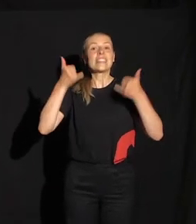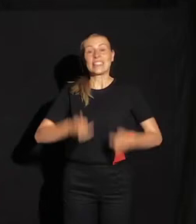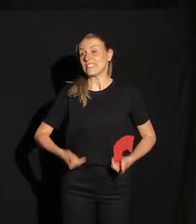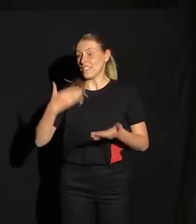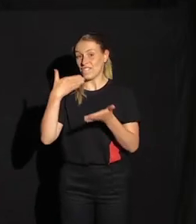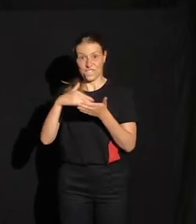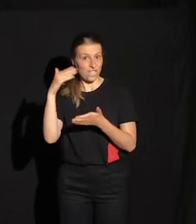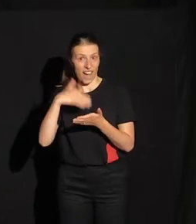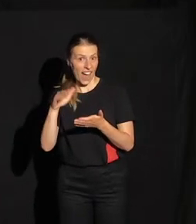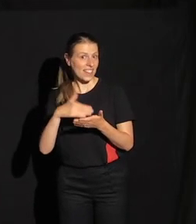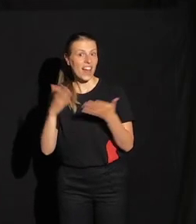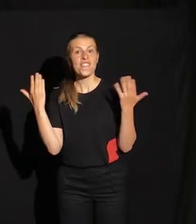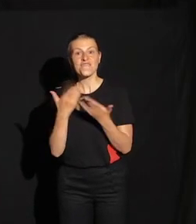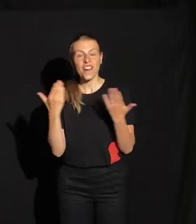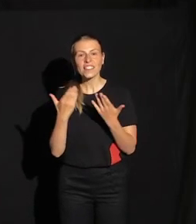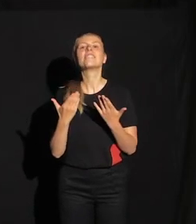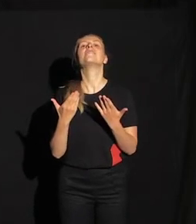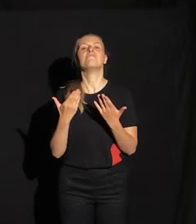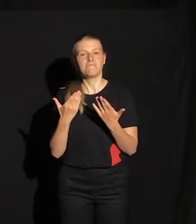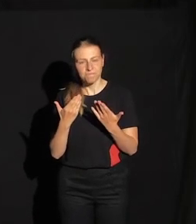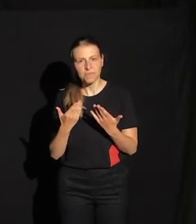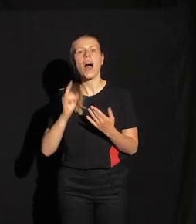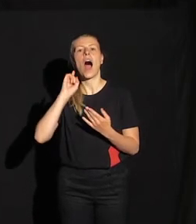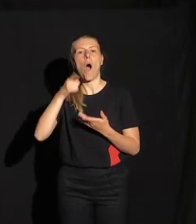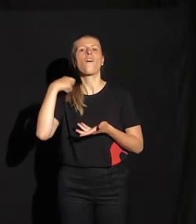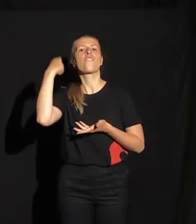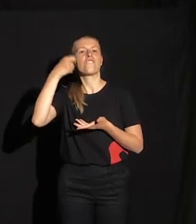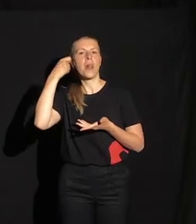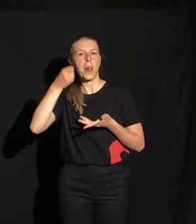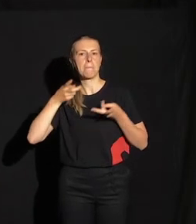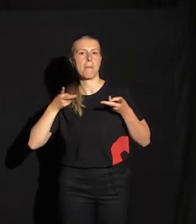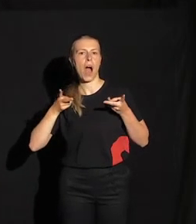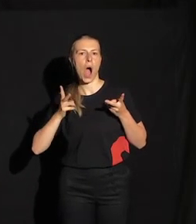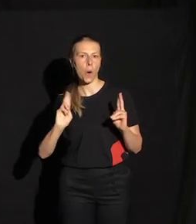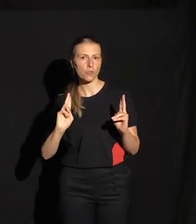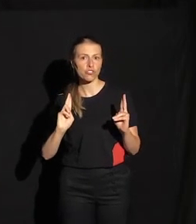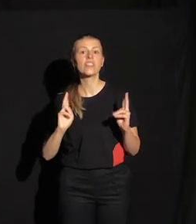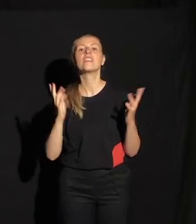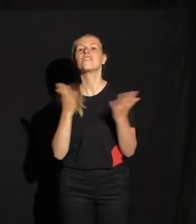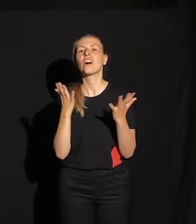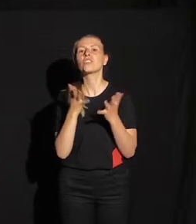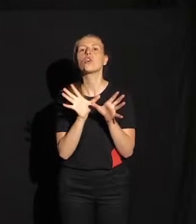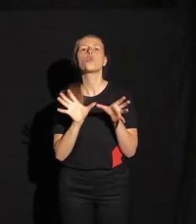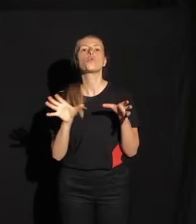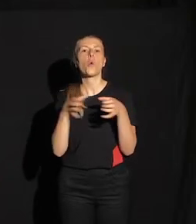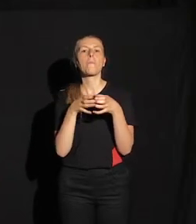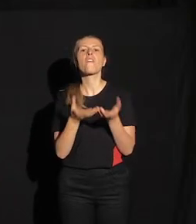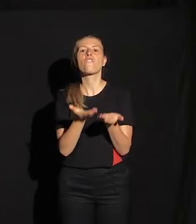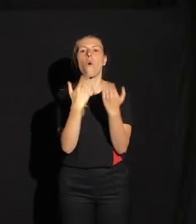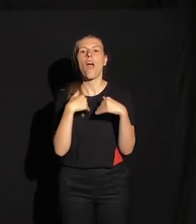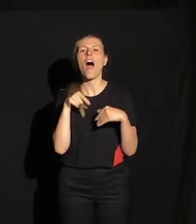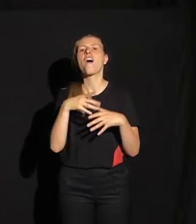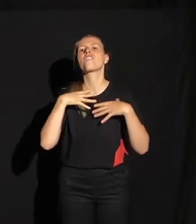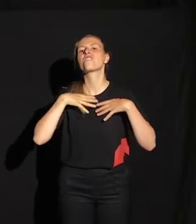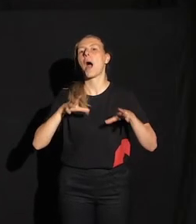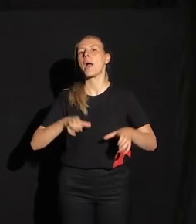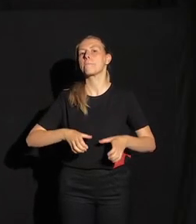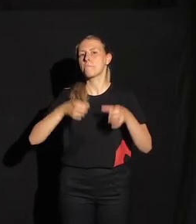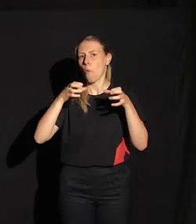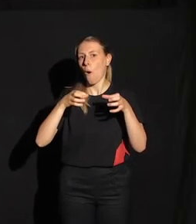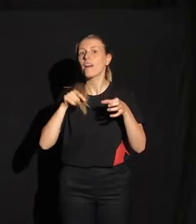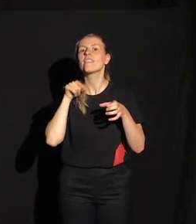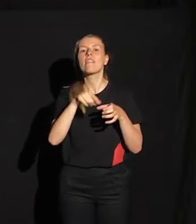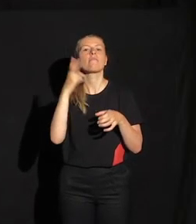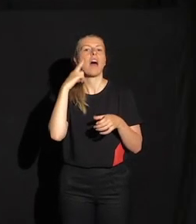mit einem Ausschnitt aus einem Film. Und zwar, die Gruppe kommt aus Freiburg. Das sind die